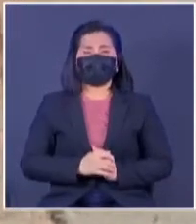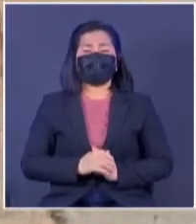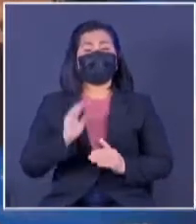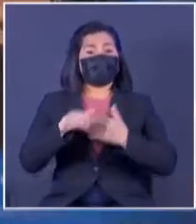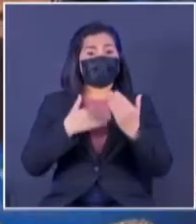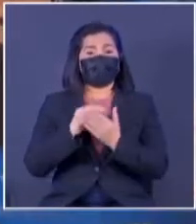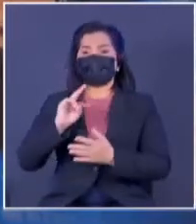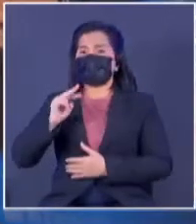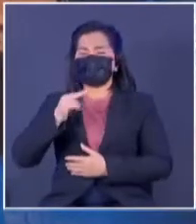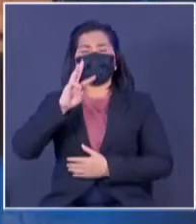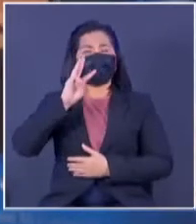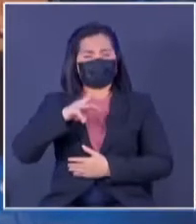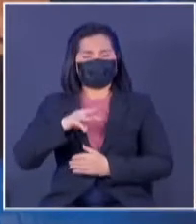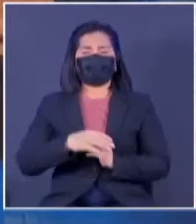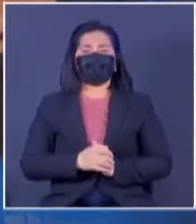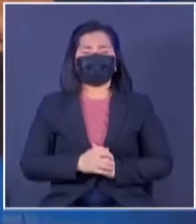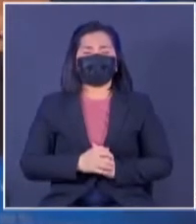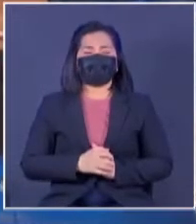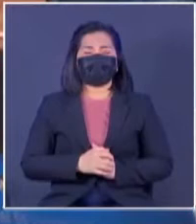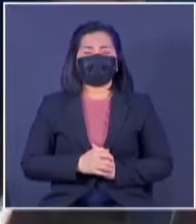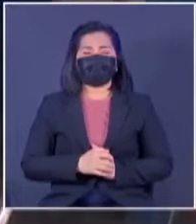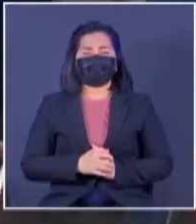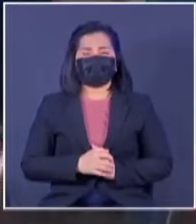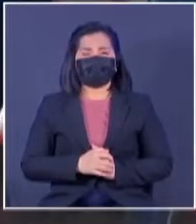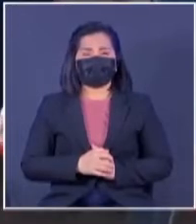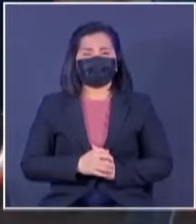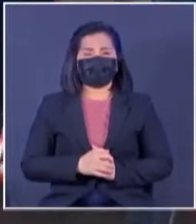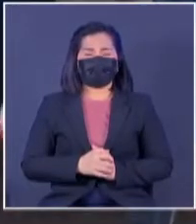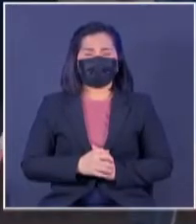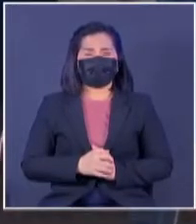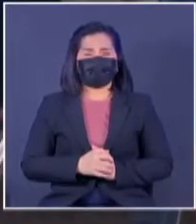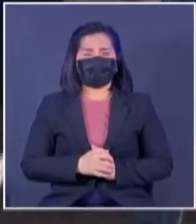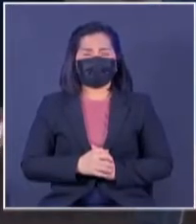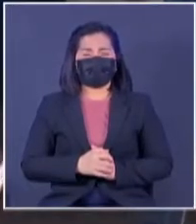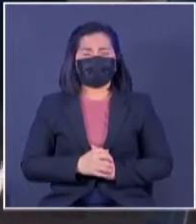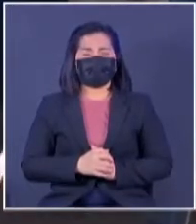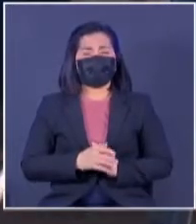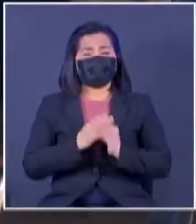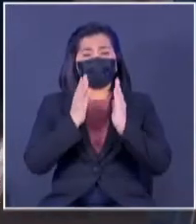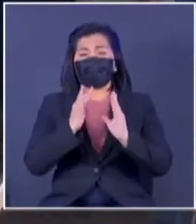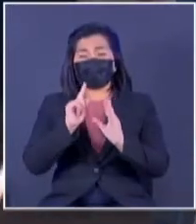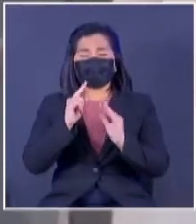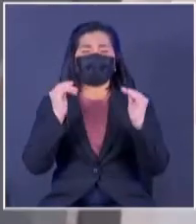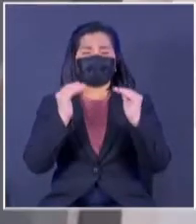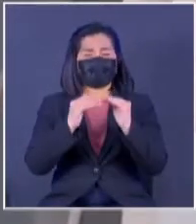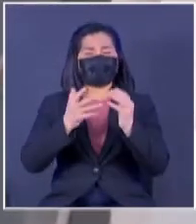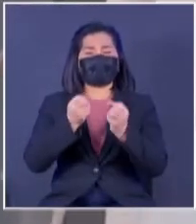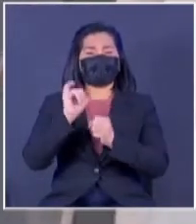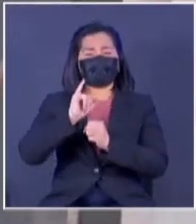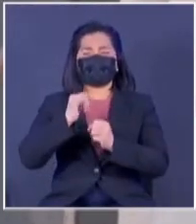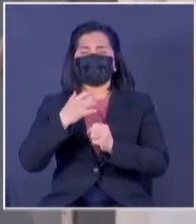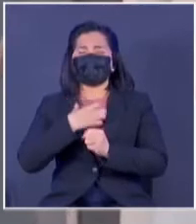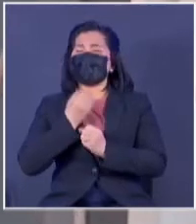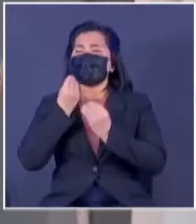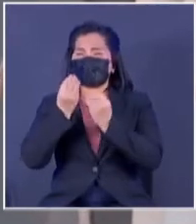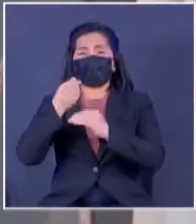มดเนี่ย 26,000 รายซึ่งในจำนวนที่เหลืออยู่จำนวนมากทีเดียวนะครับก็ขอให้ทางนายจ้างเนี่ยไปดำเนินการ